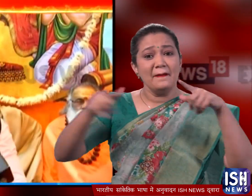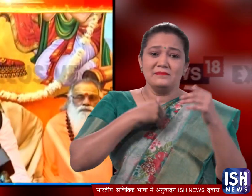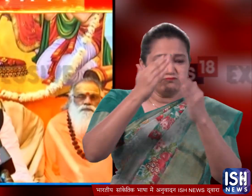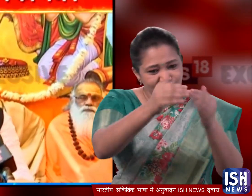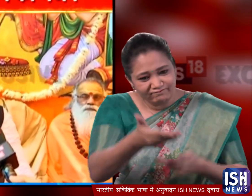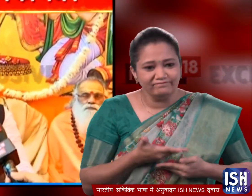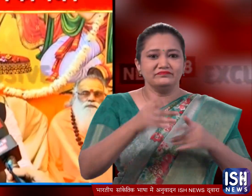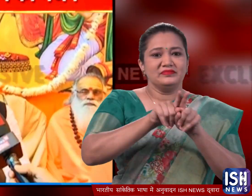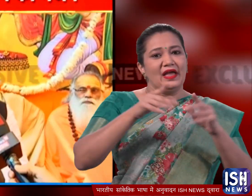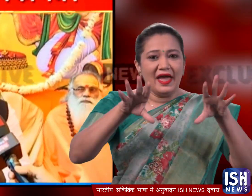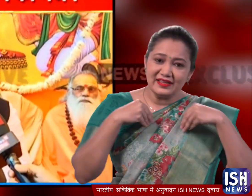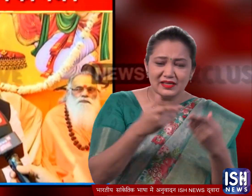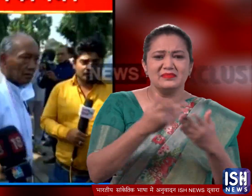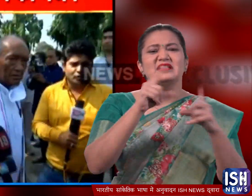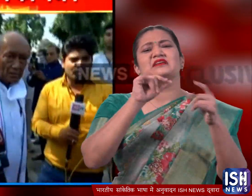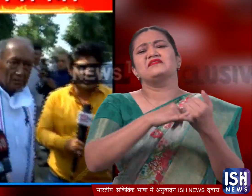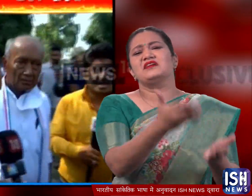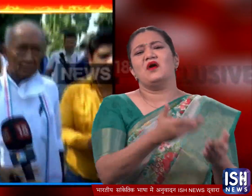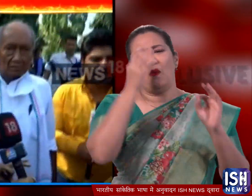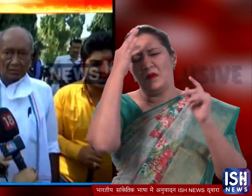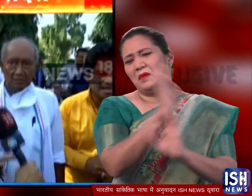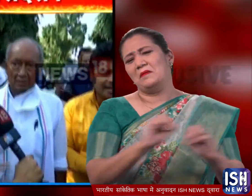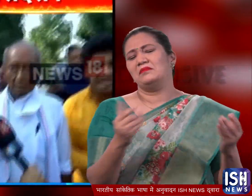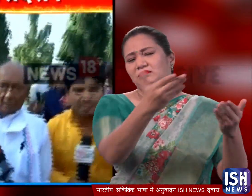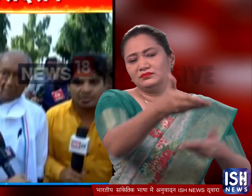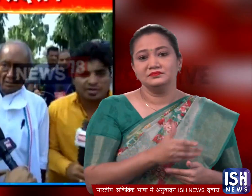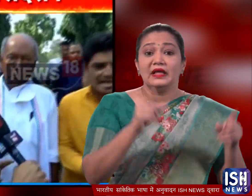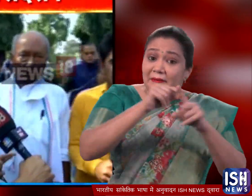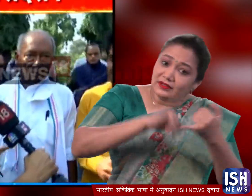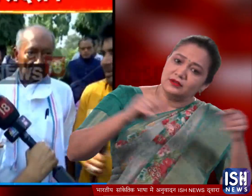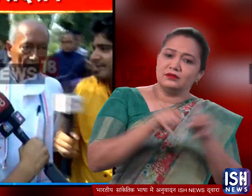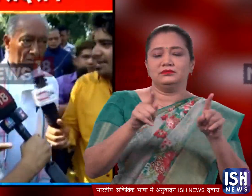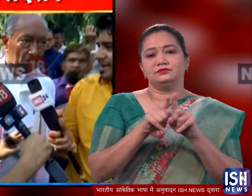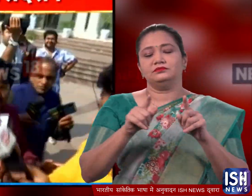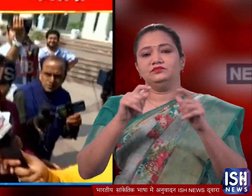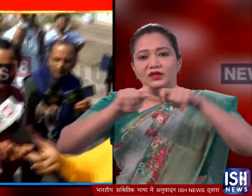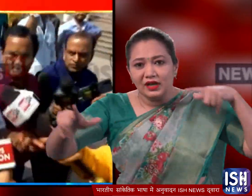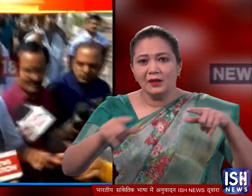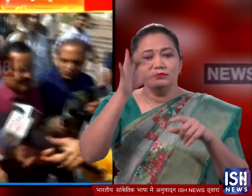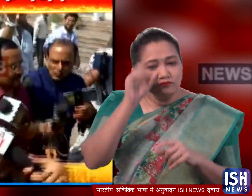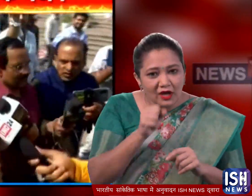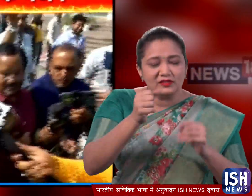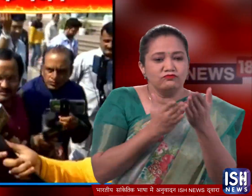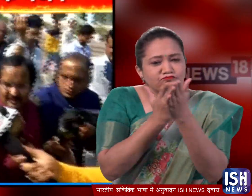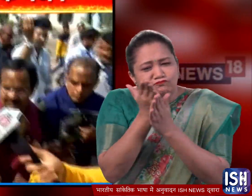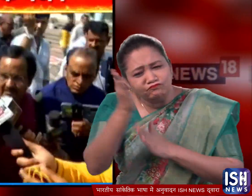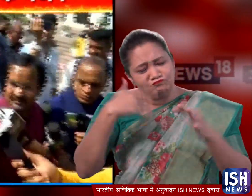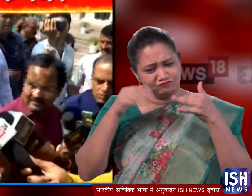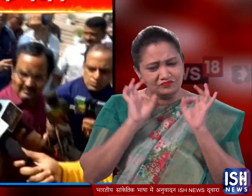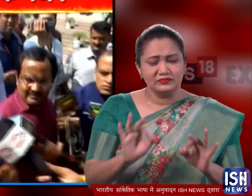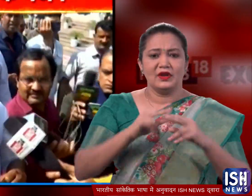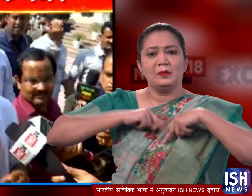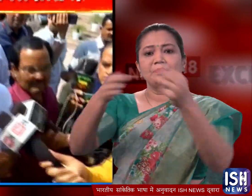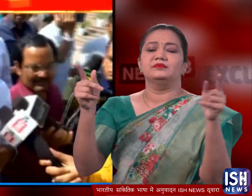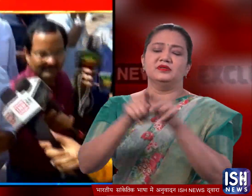उसको स्वीकार करते हैं, तो दिग्विजय सिंह जी हैं। कुछ यही अंदाज दिग्विजय सिंह का नजर आया, जिन्होंने राम और बापू के रास्ते पर चलते हुए बीजेपी को जवाब देने